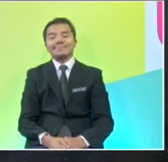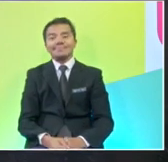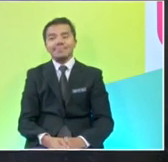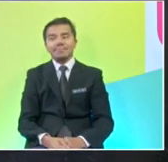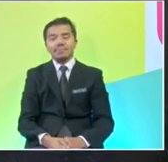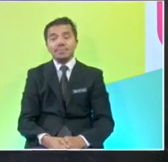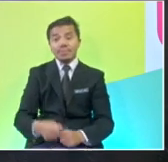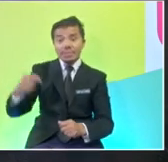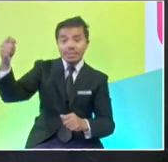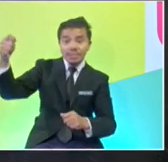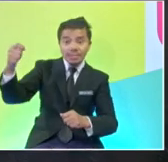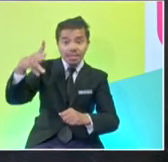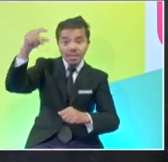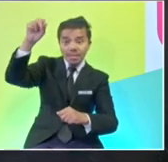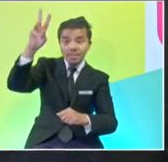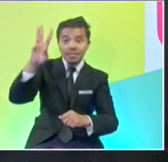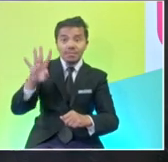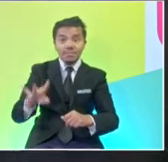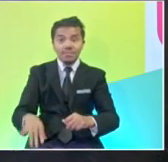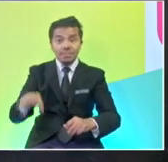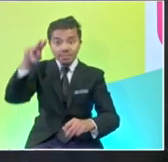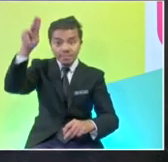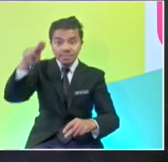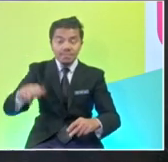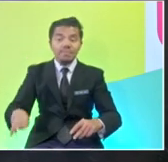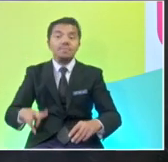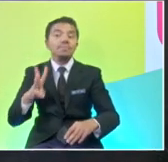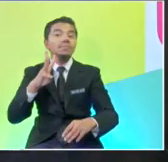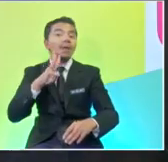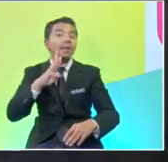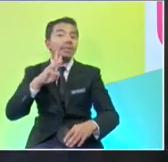ditekena titisan air hujan Kriss